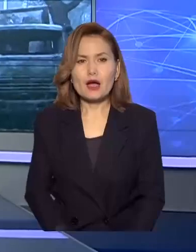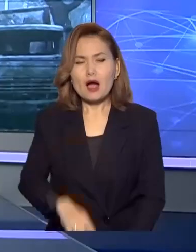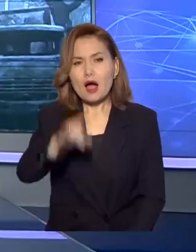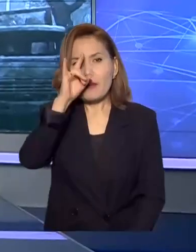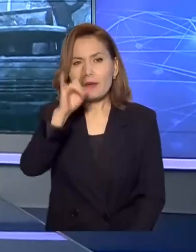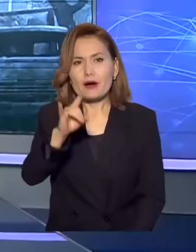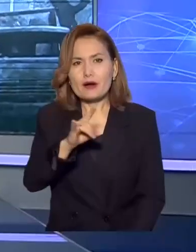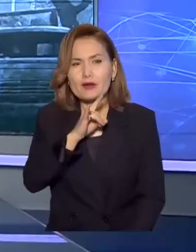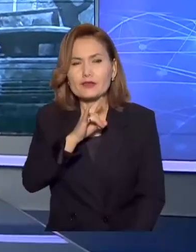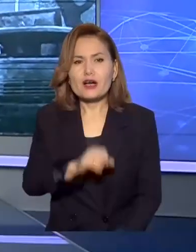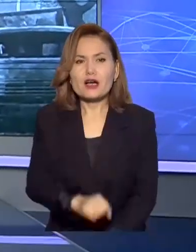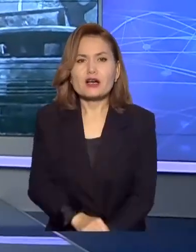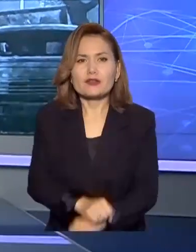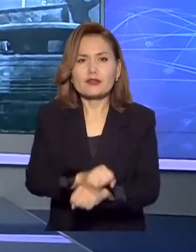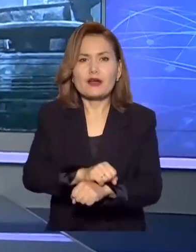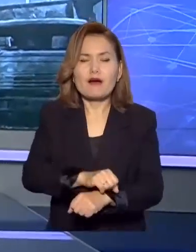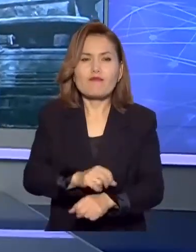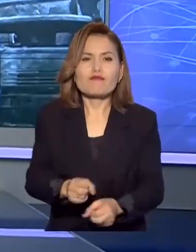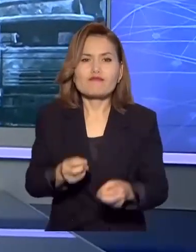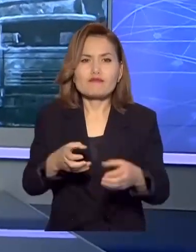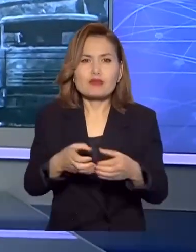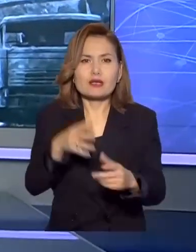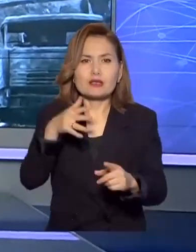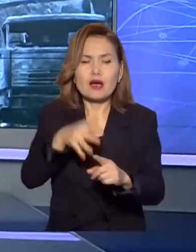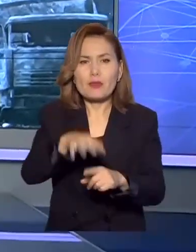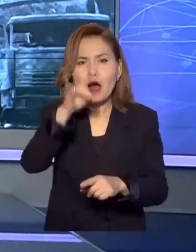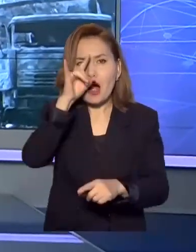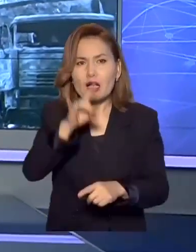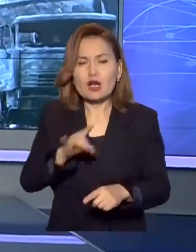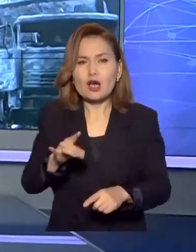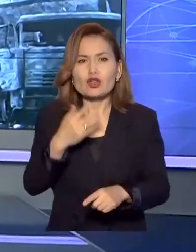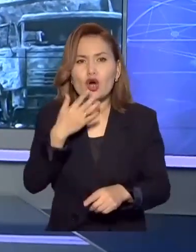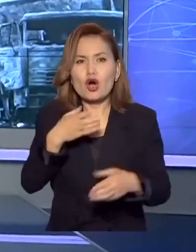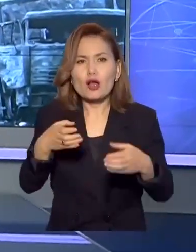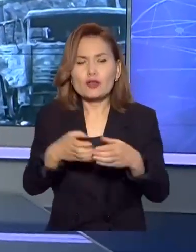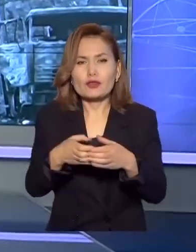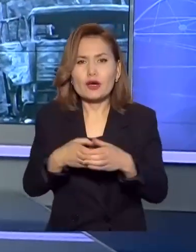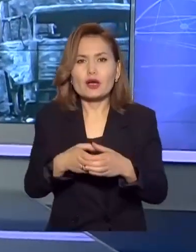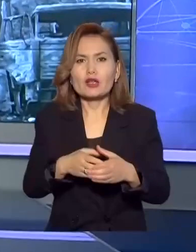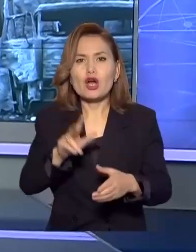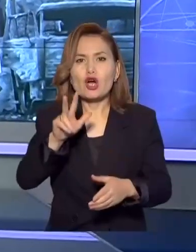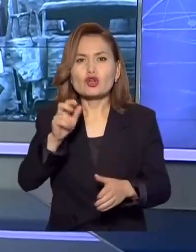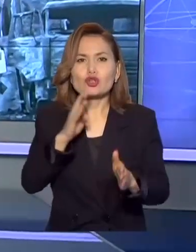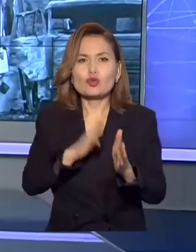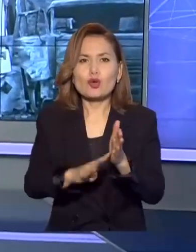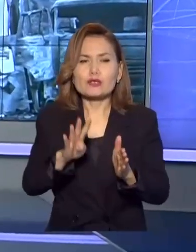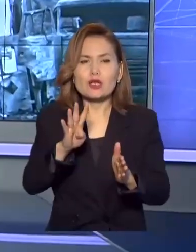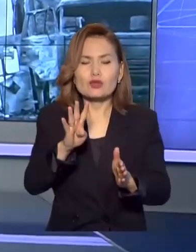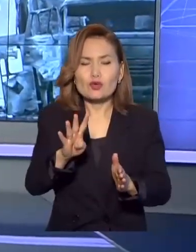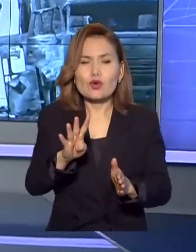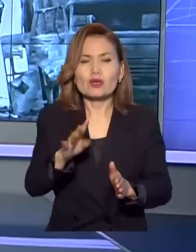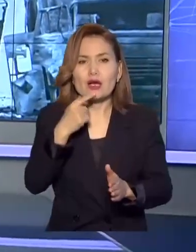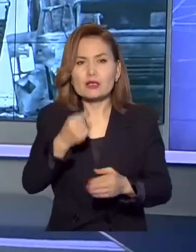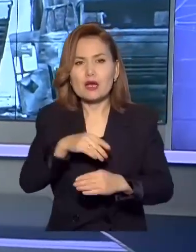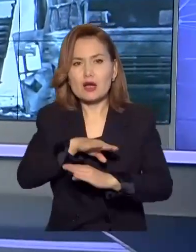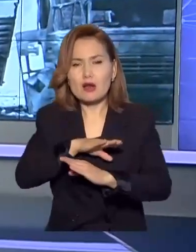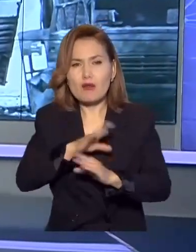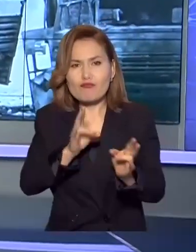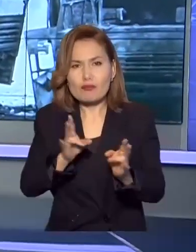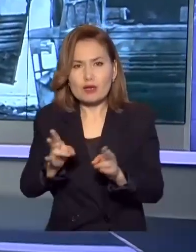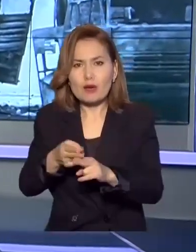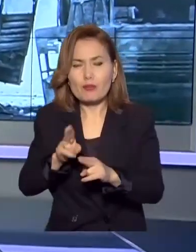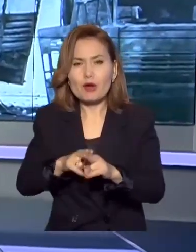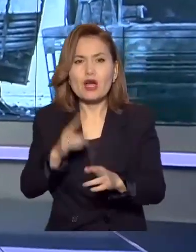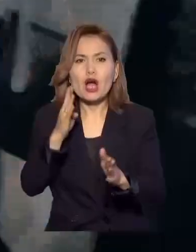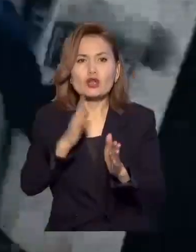Еліміздегі жаппай тәртіпсіздіктер кезінде Қазақстан Республикасы ұлттық ұланының 394 сарбазы зардап шеккен. Сондай-ақ бүлікшілер